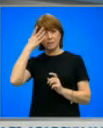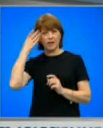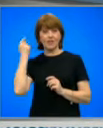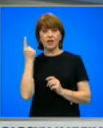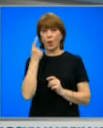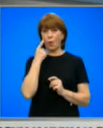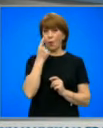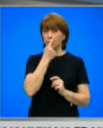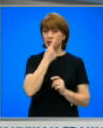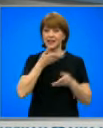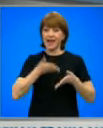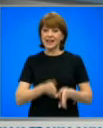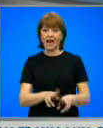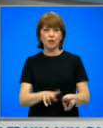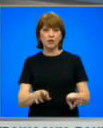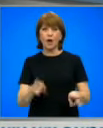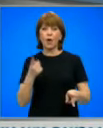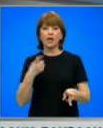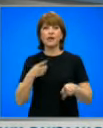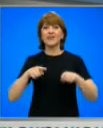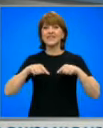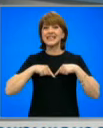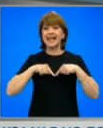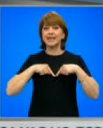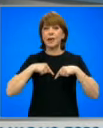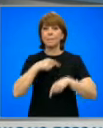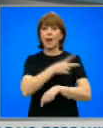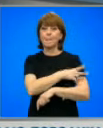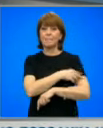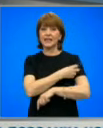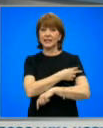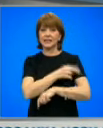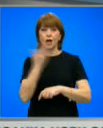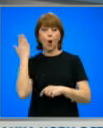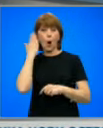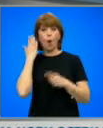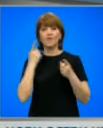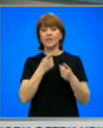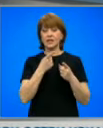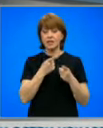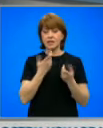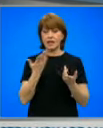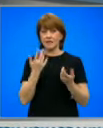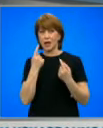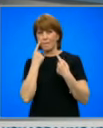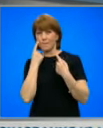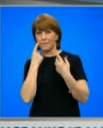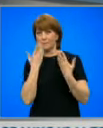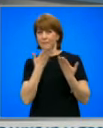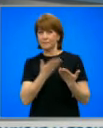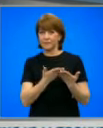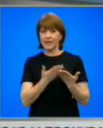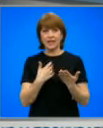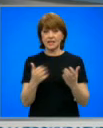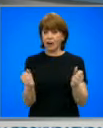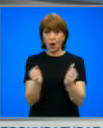родител, след като е бил в съдебна медицина, обвиняващия поглед, въпреки че сме си свършили работата и сме задържали